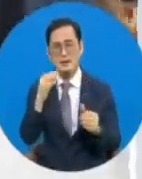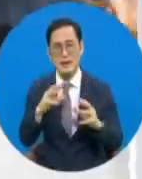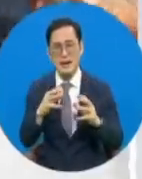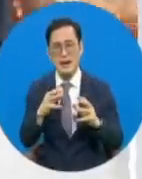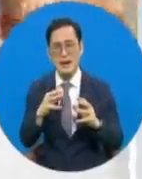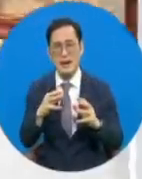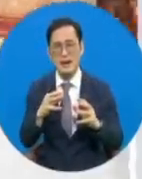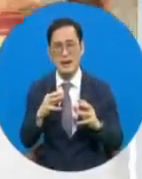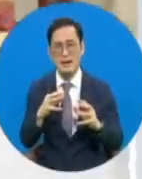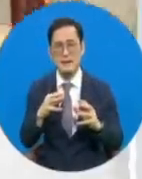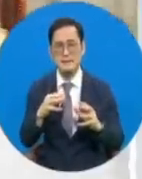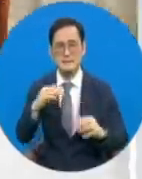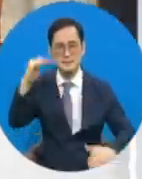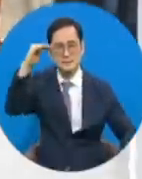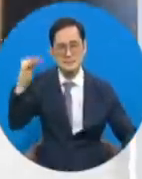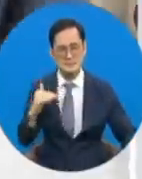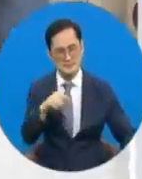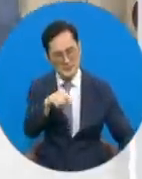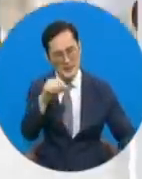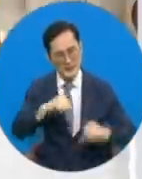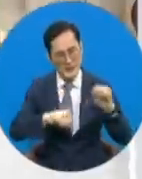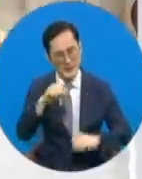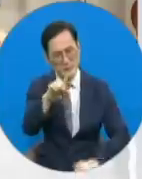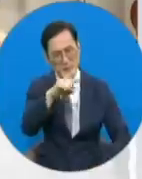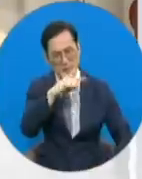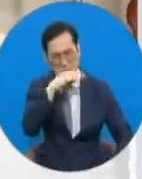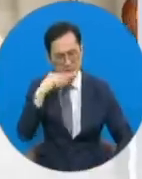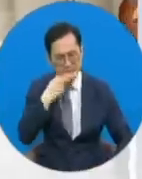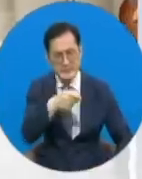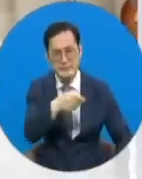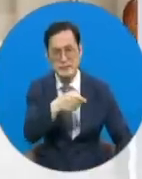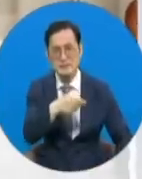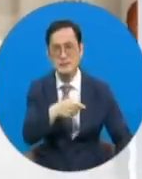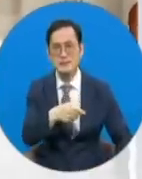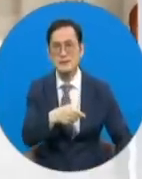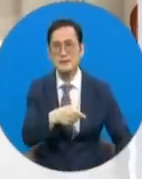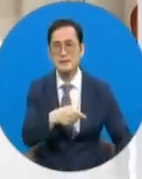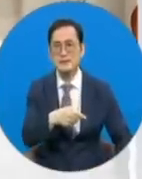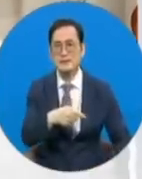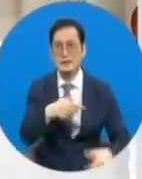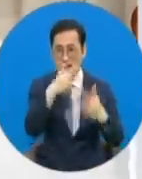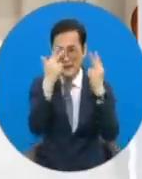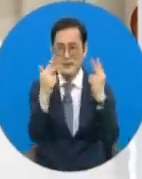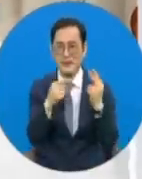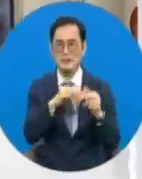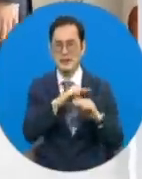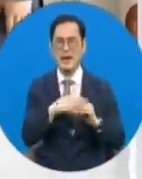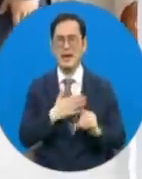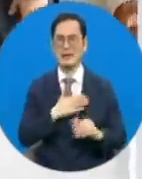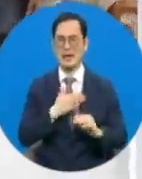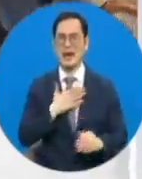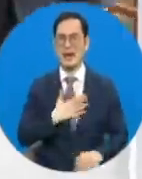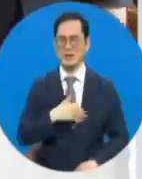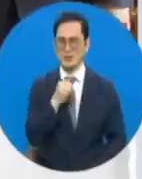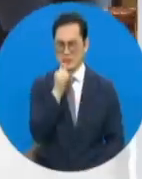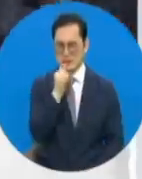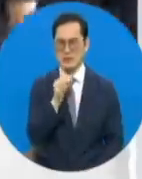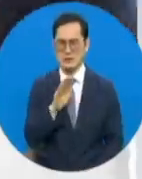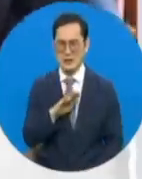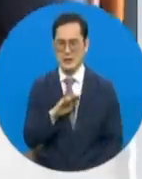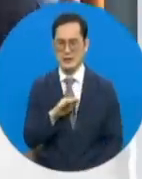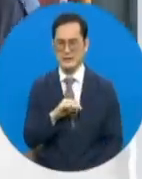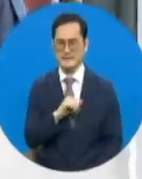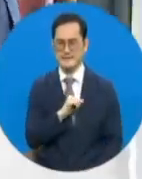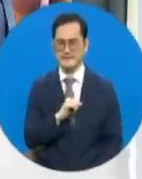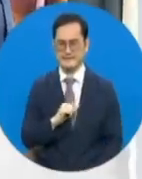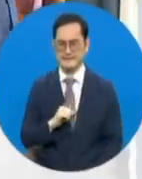떨어뜨렸다 이런 비판들이 있을 건데 저는 이재명 대표가 그런 예상을 못했던 게 아니라고 생각합니다. 이런 논란이 있을 걸 뻔히